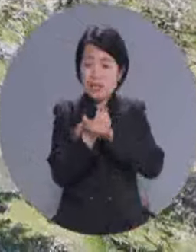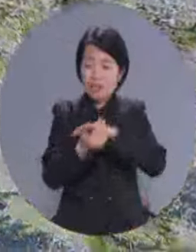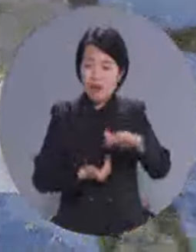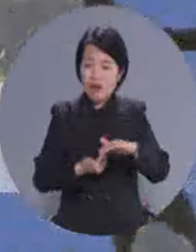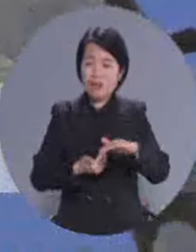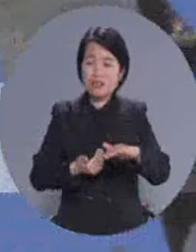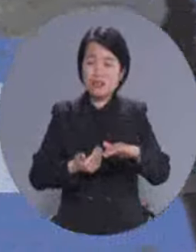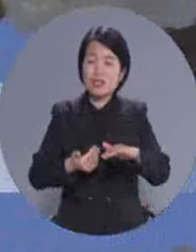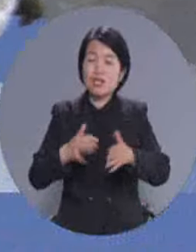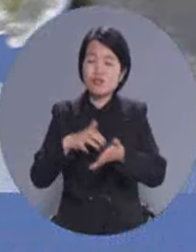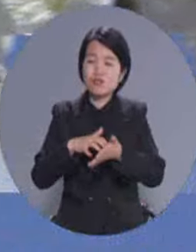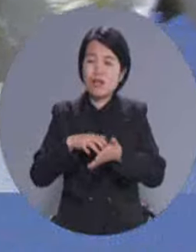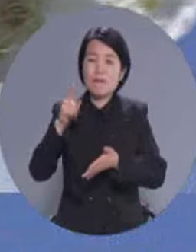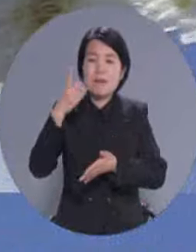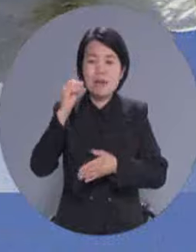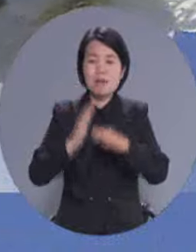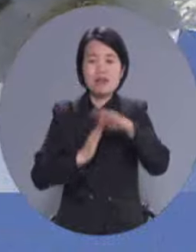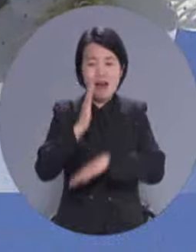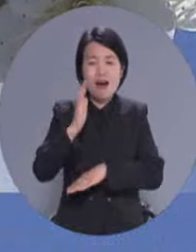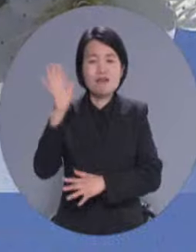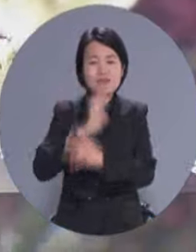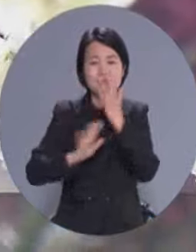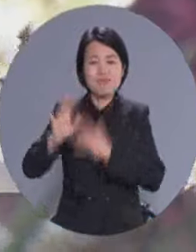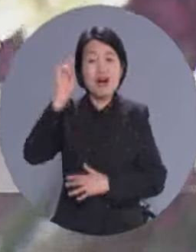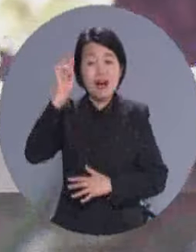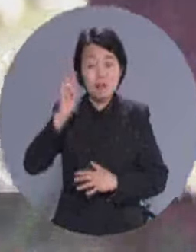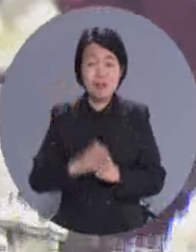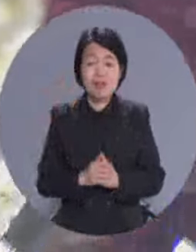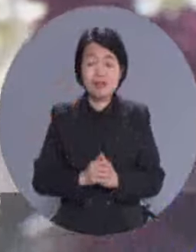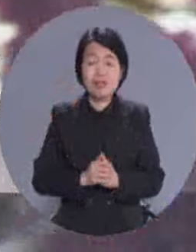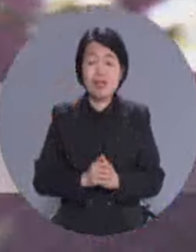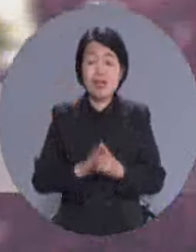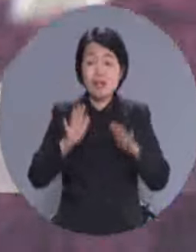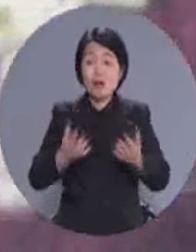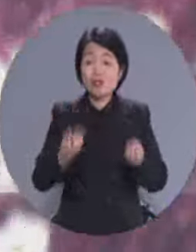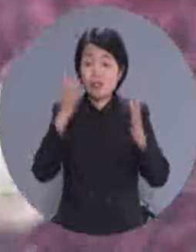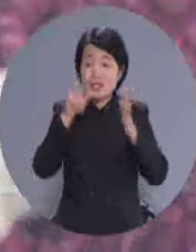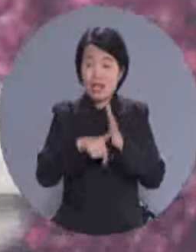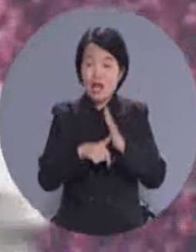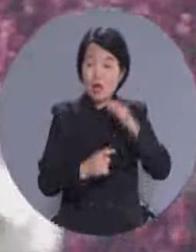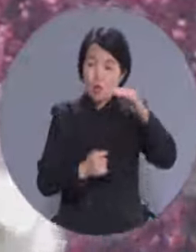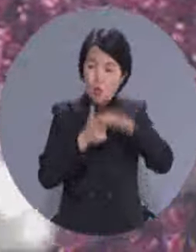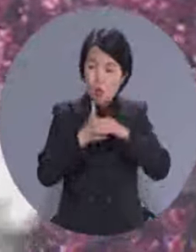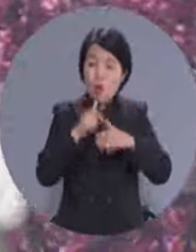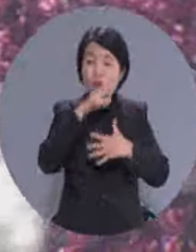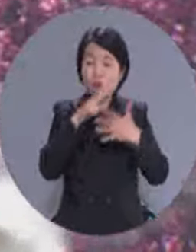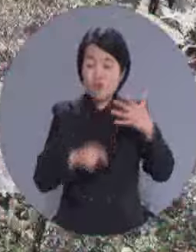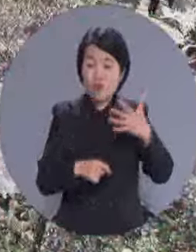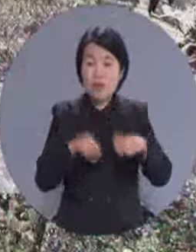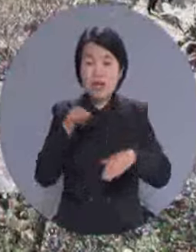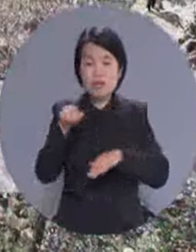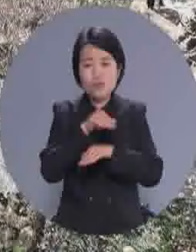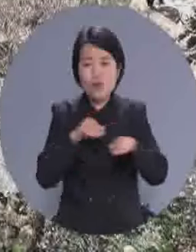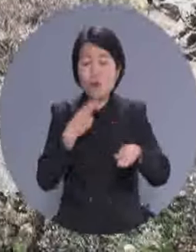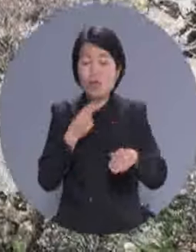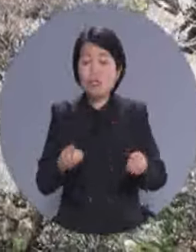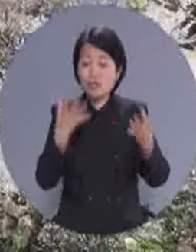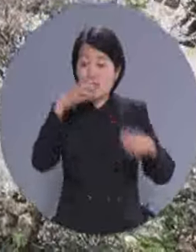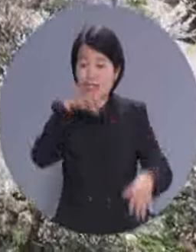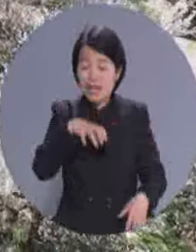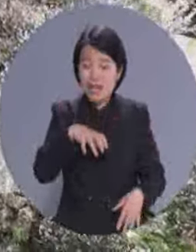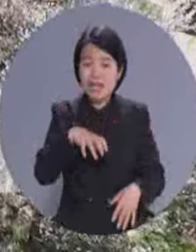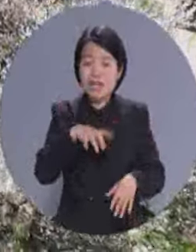명이 넘는 관광객이 찾을 것으로 예상됩니다 광양시는 이번 축제가 차별화된 콘텐츠와 차없는 축제장 착한